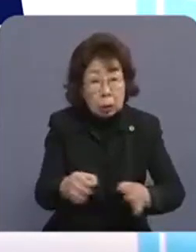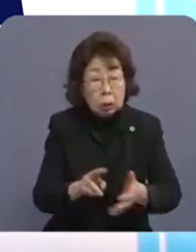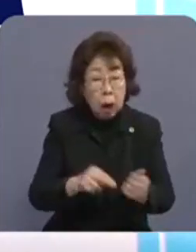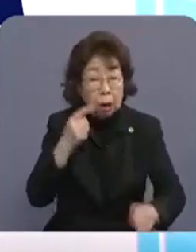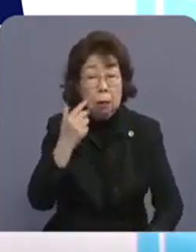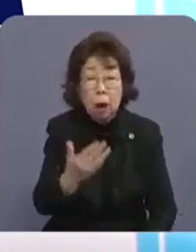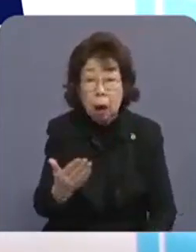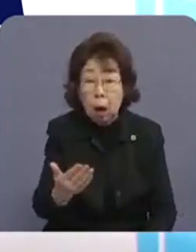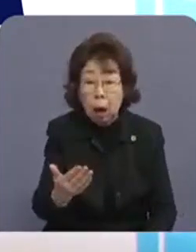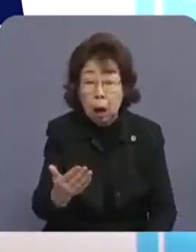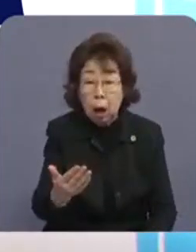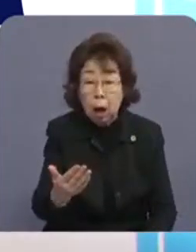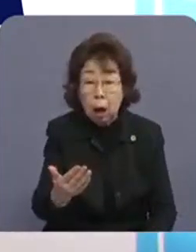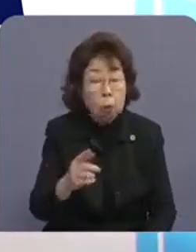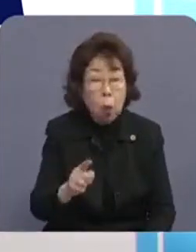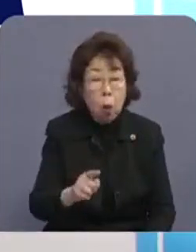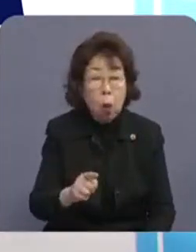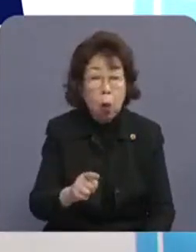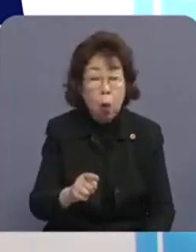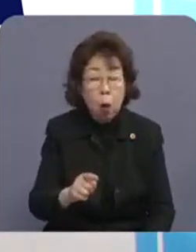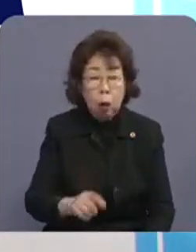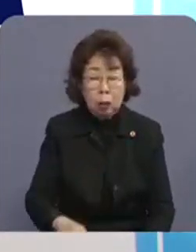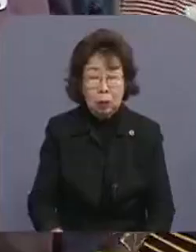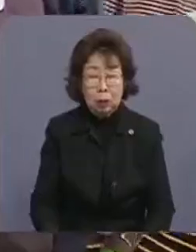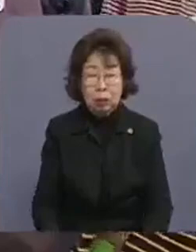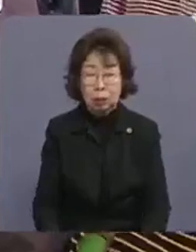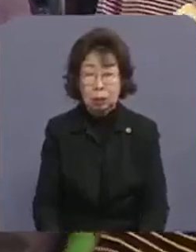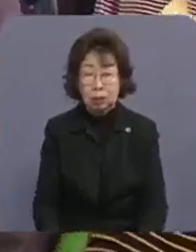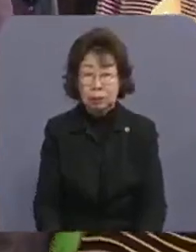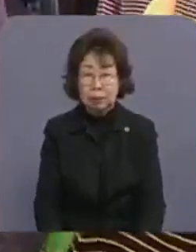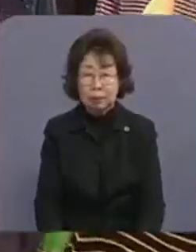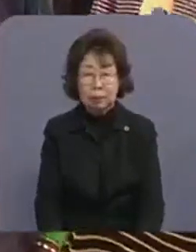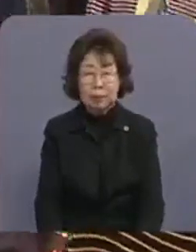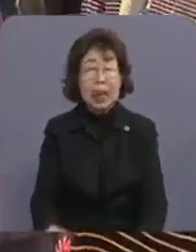사람들 뭐 그분들 위해서 존재하는 거